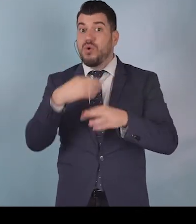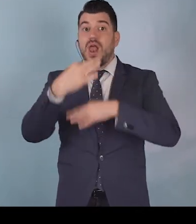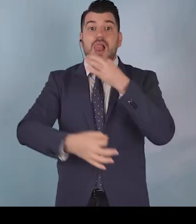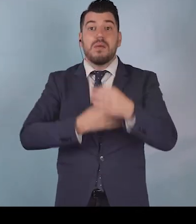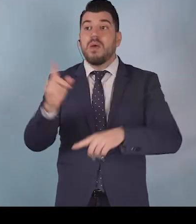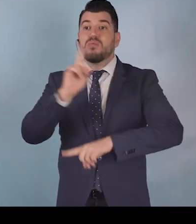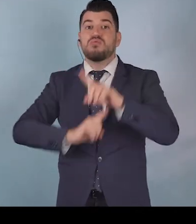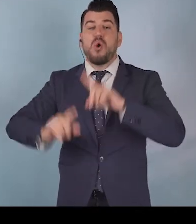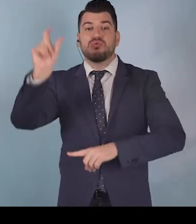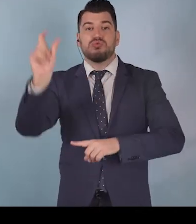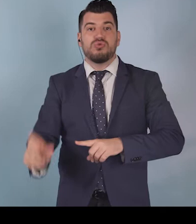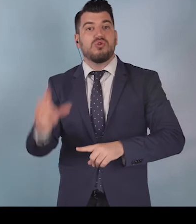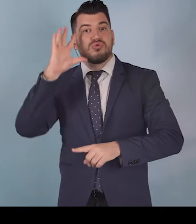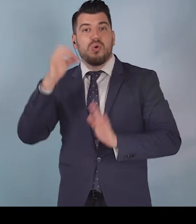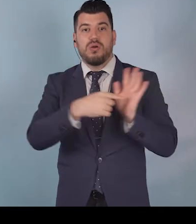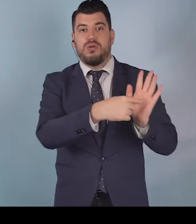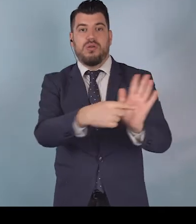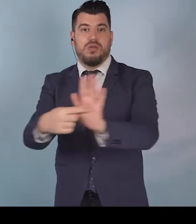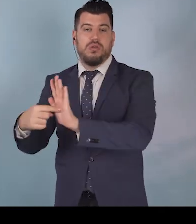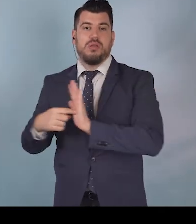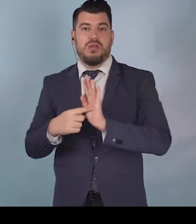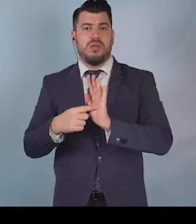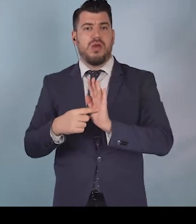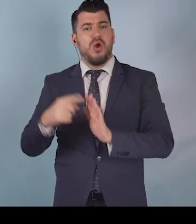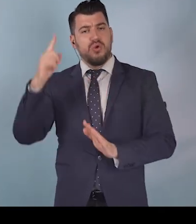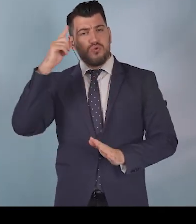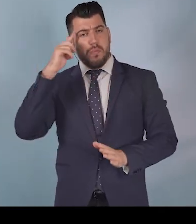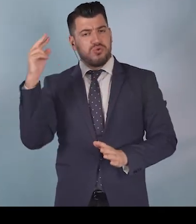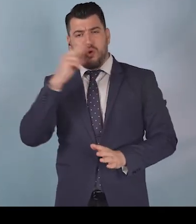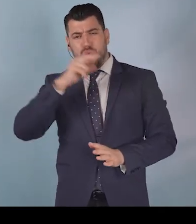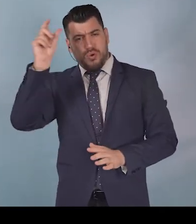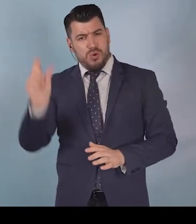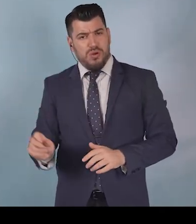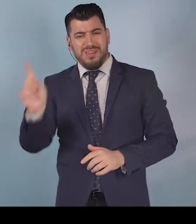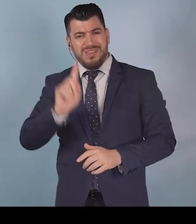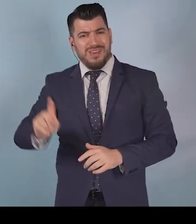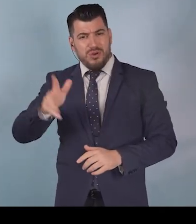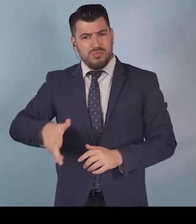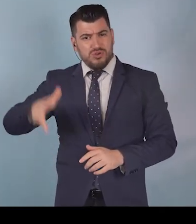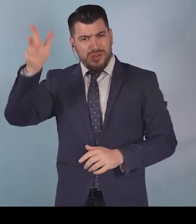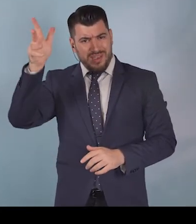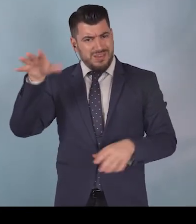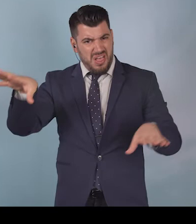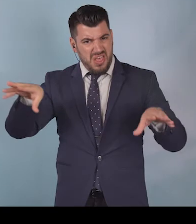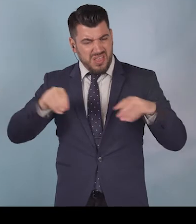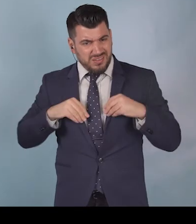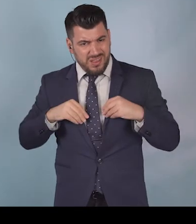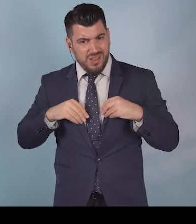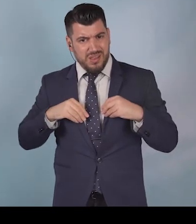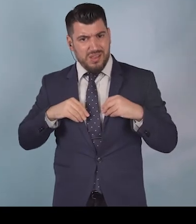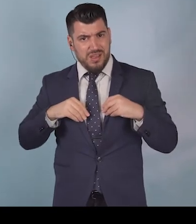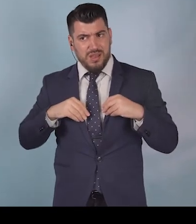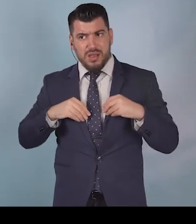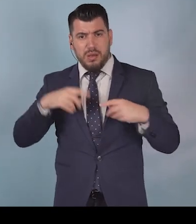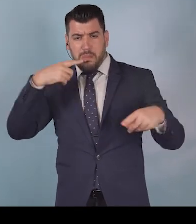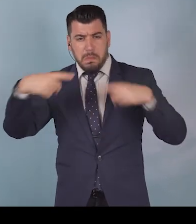θέσεις και υπήρξε και ο κατονομασμός, που είναι πολύ θετικός για αυτό που είπατε κι εσείς ως ορατότητα και visibility. Δεν έχω την αίσθηση